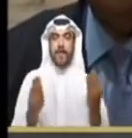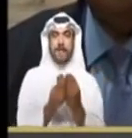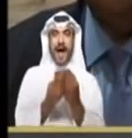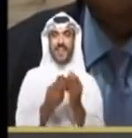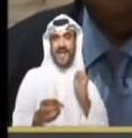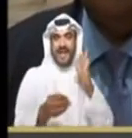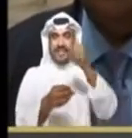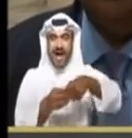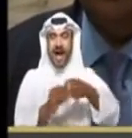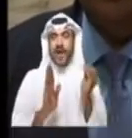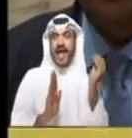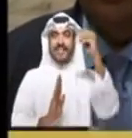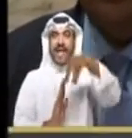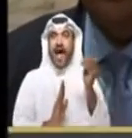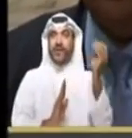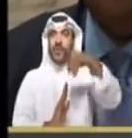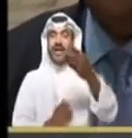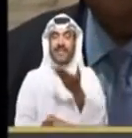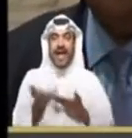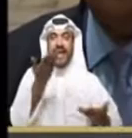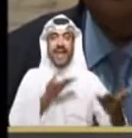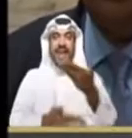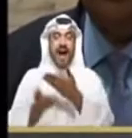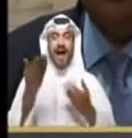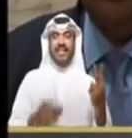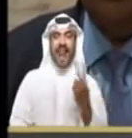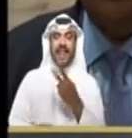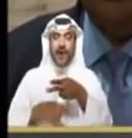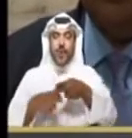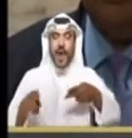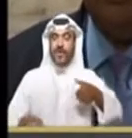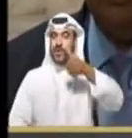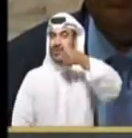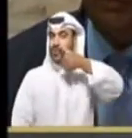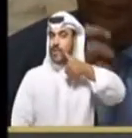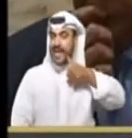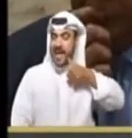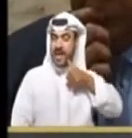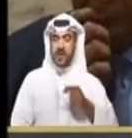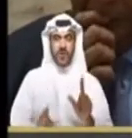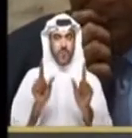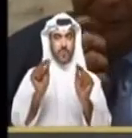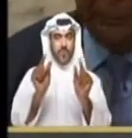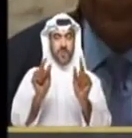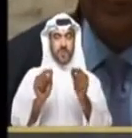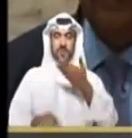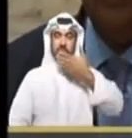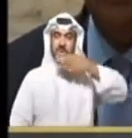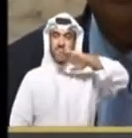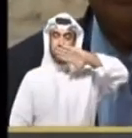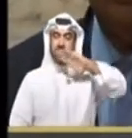سويا في تعزيز وتقوية العلاقات الثنائية الكويتية السودانية، اللي ولله